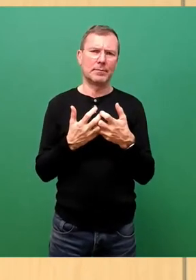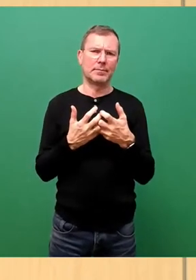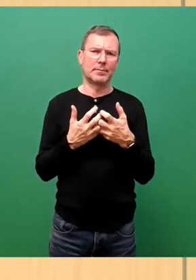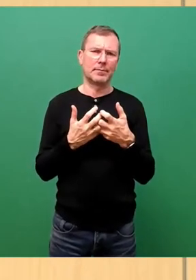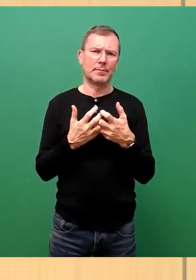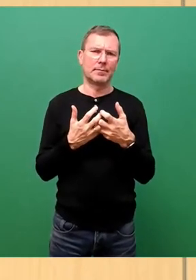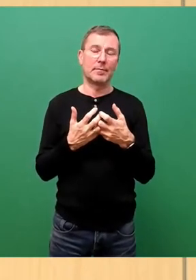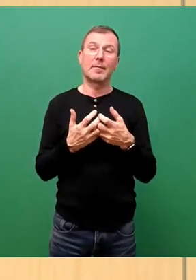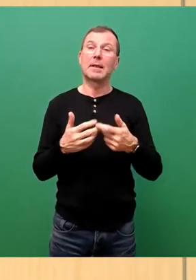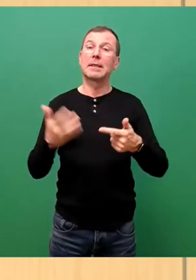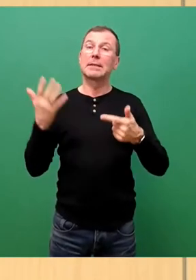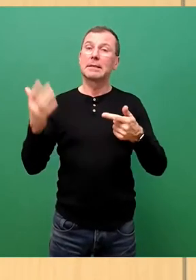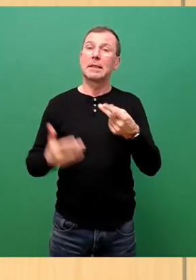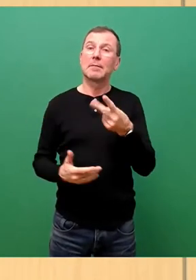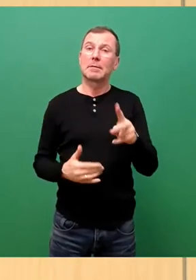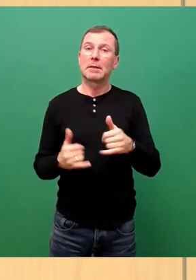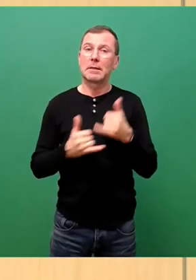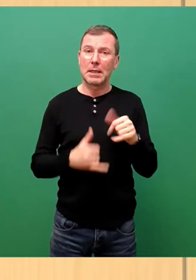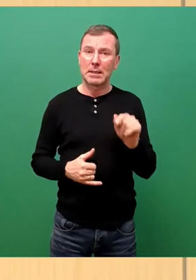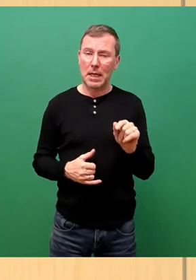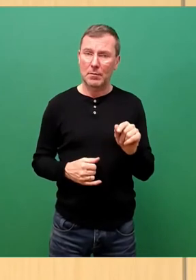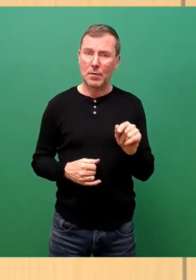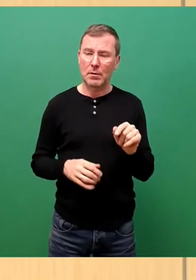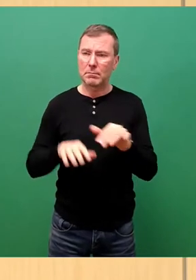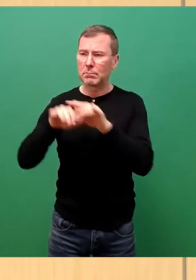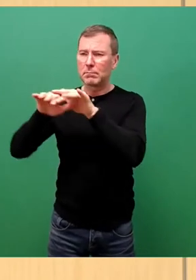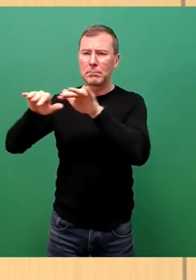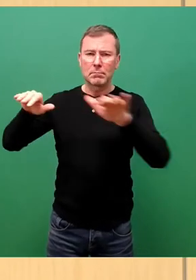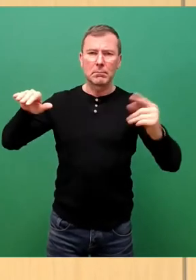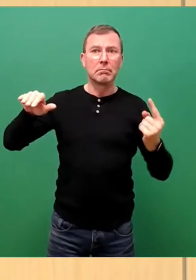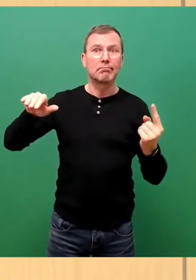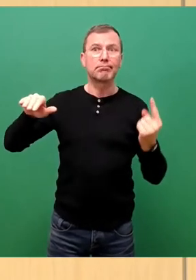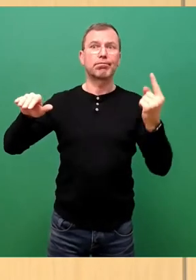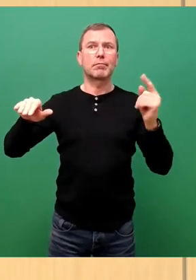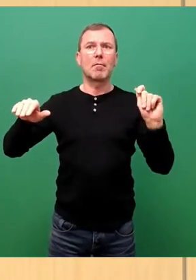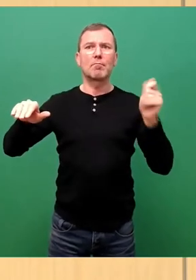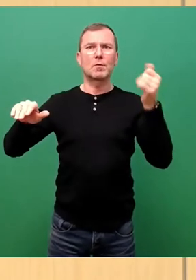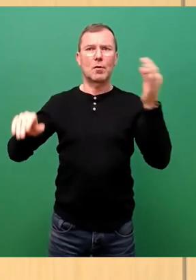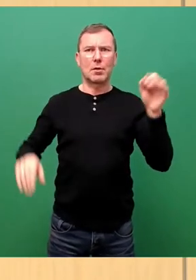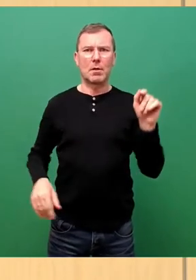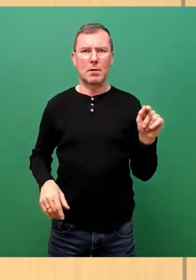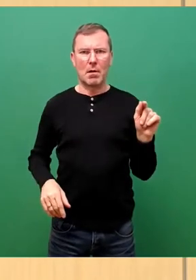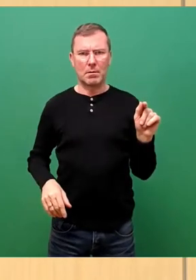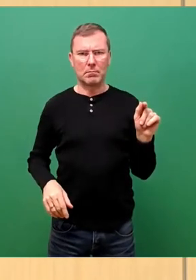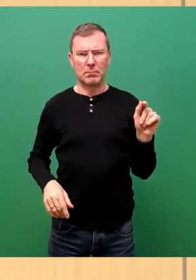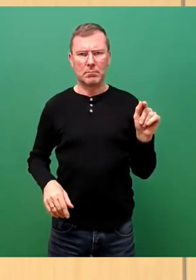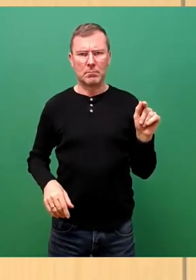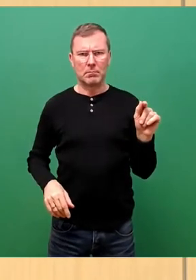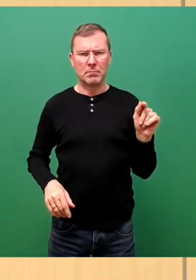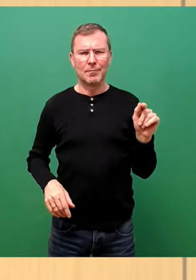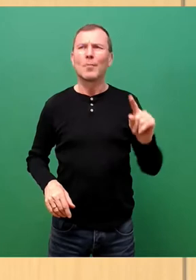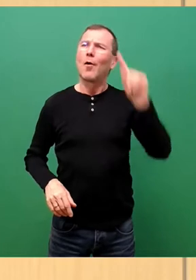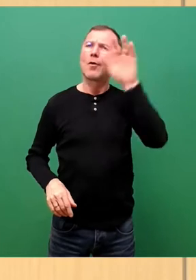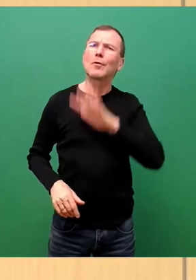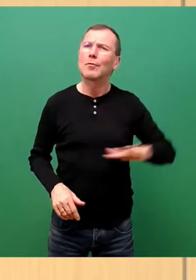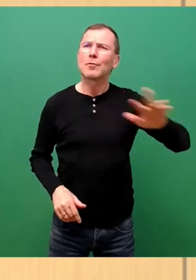Der 27. Januar sticht aus diesen Gedenktagen heraus. Nicht, weil es ein bundesweiter Gedenktag